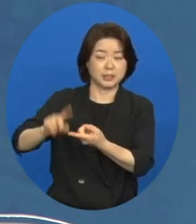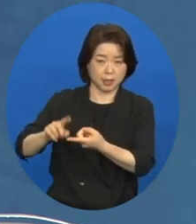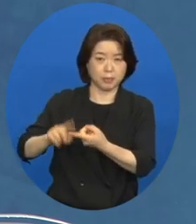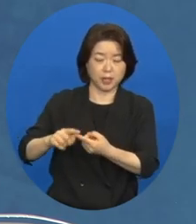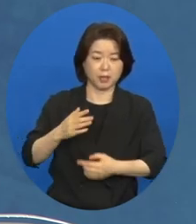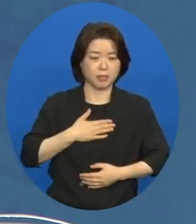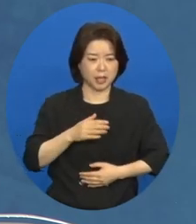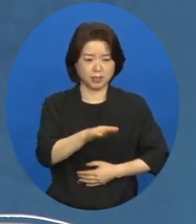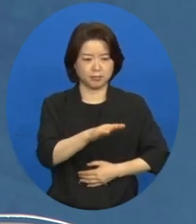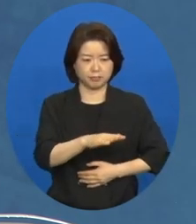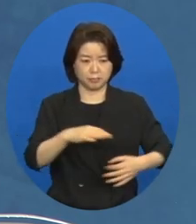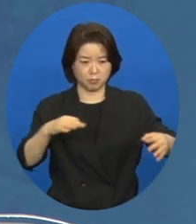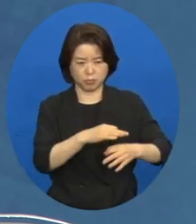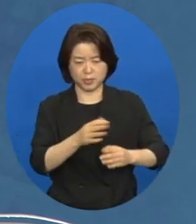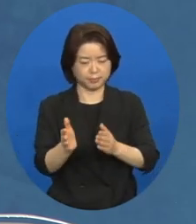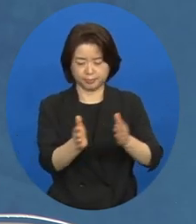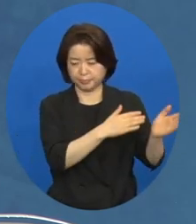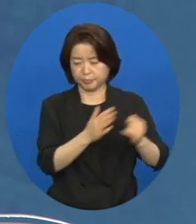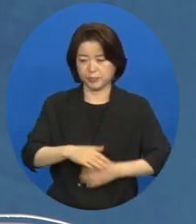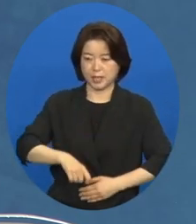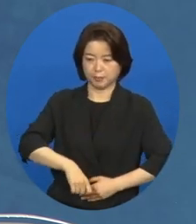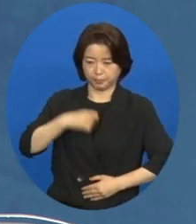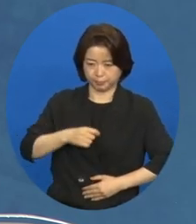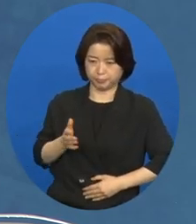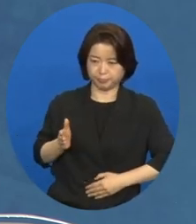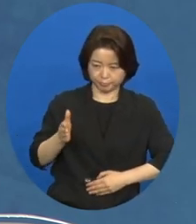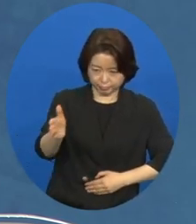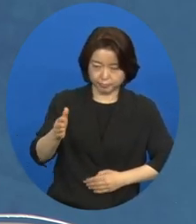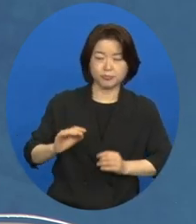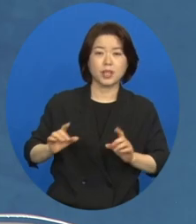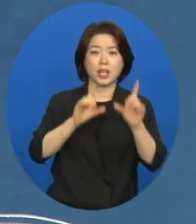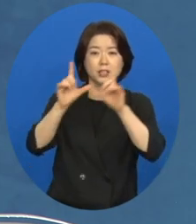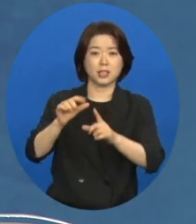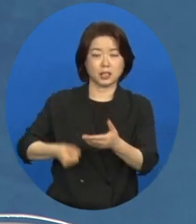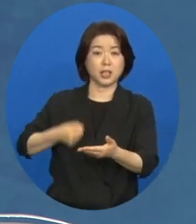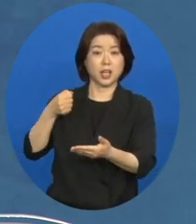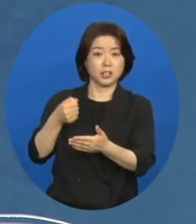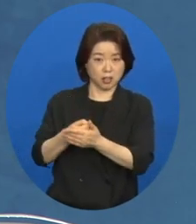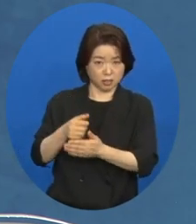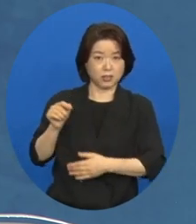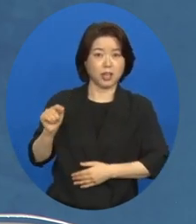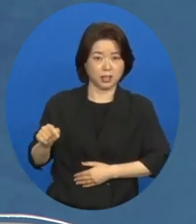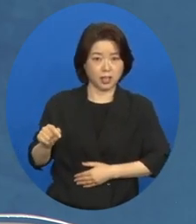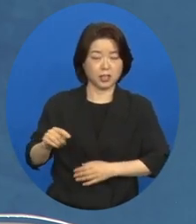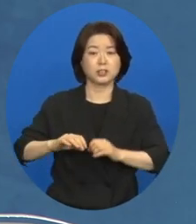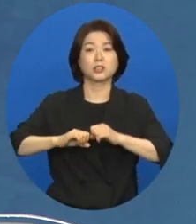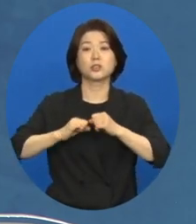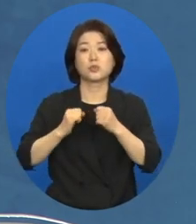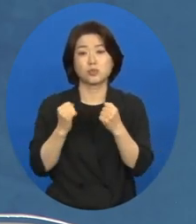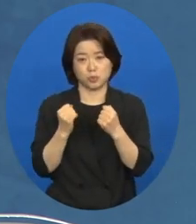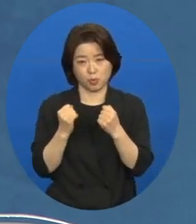나는 정직함을 결정하고 정직하게 살겠다고 결단한 그 순종,